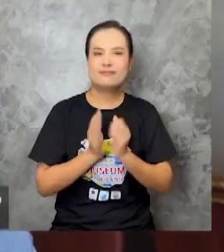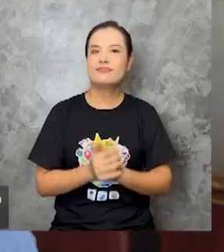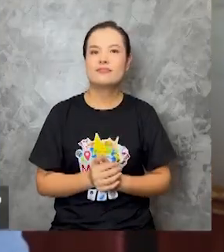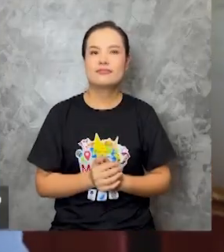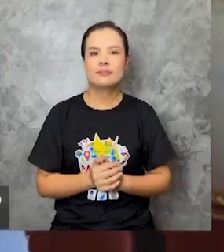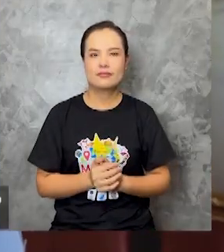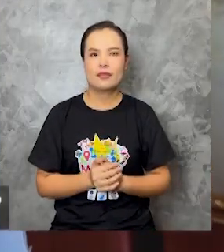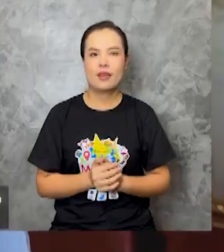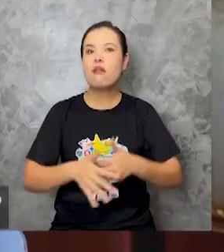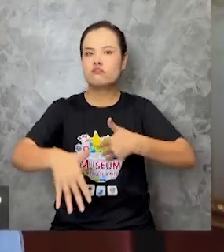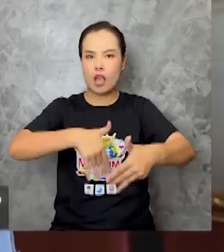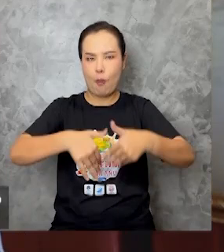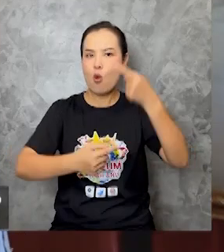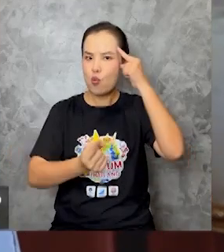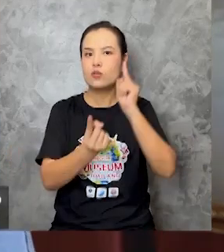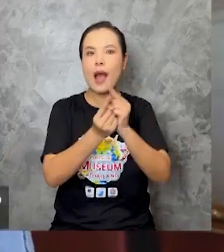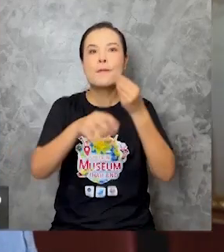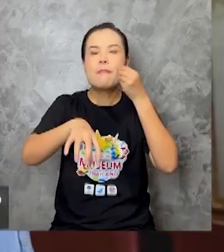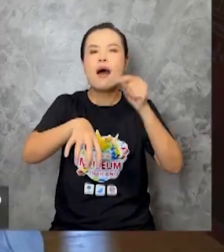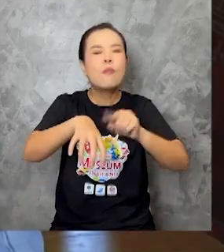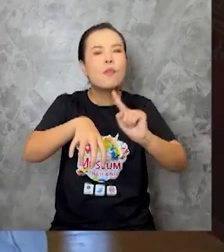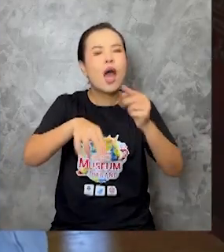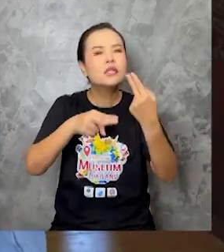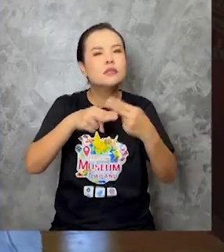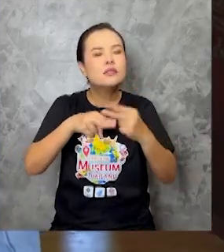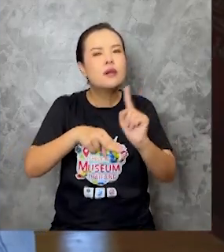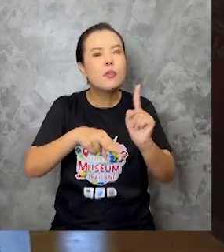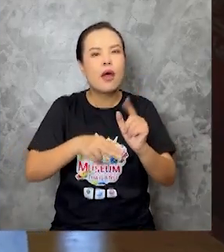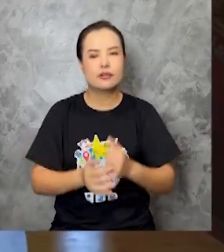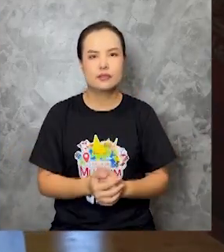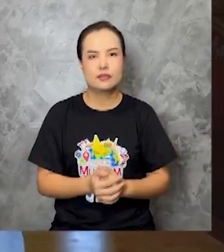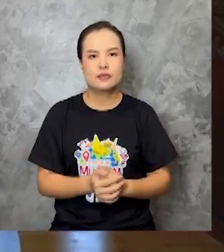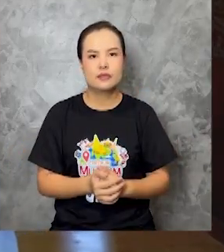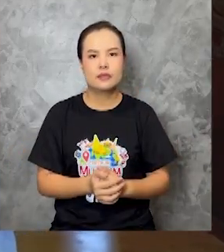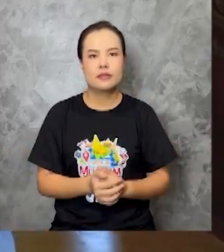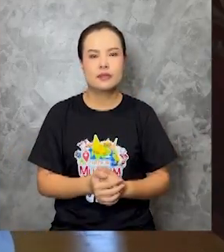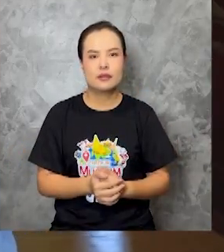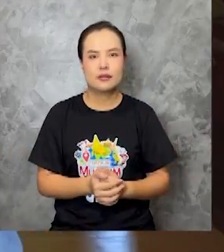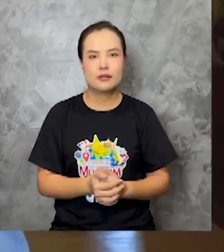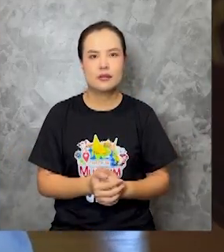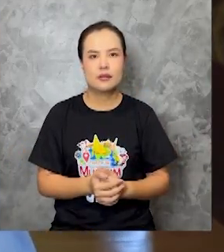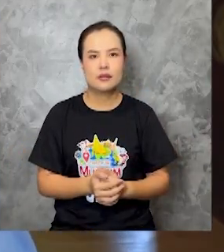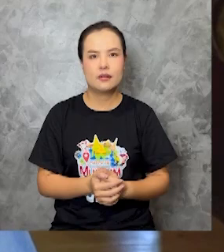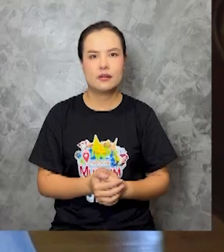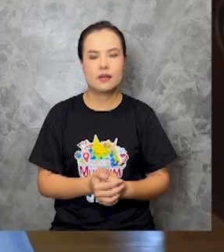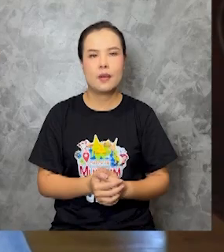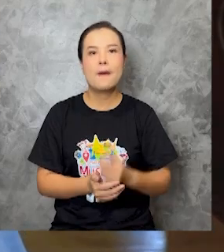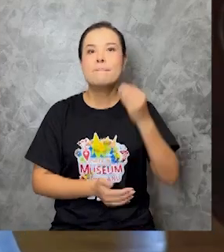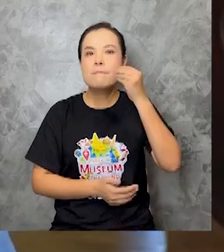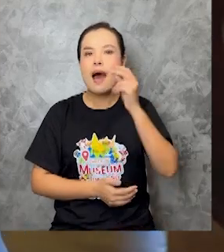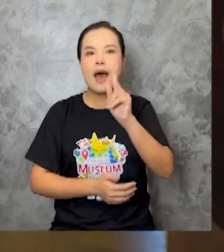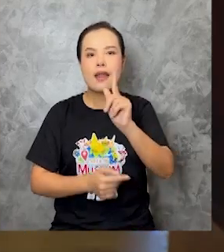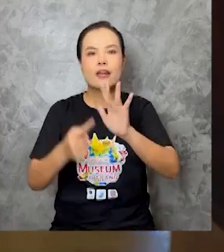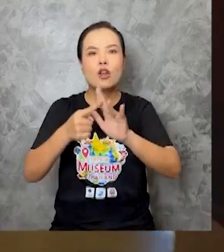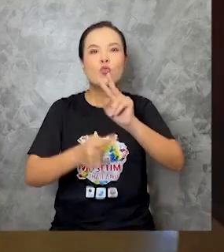ดว่าพูดถึงคนแถวนี้จะรู้จักบ้านหลังนี้ในนามอะไรคะพี่หนู หลักๆก็รู้จักในนามบ้านขุนอนุสรณ์สมบัติก่อน ค่